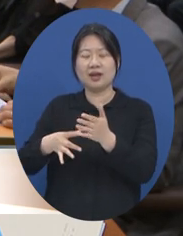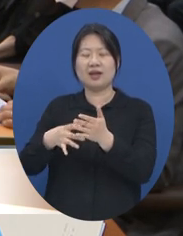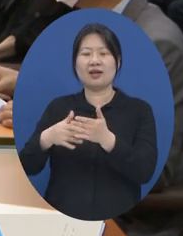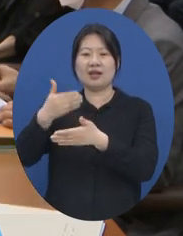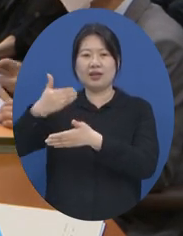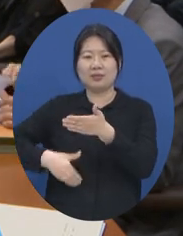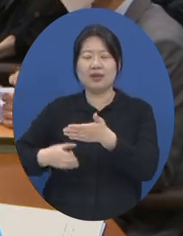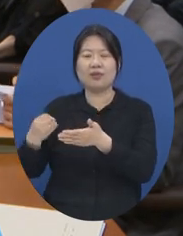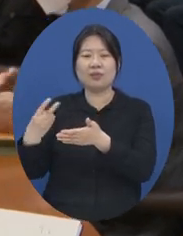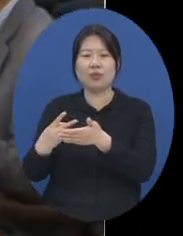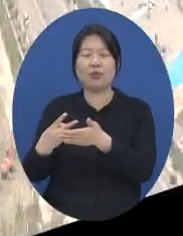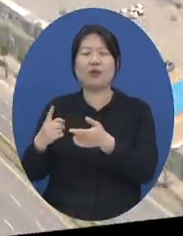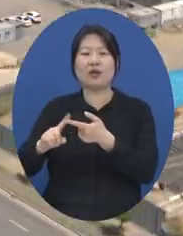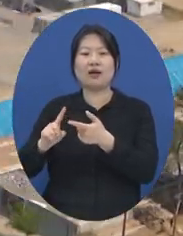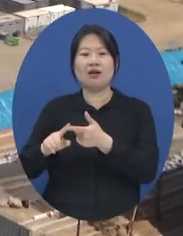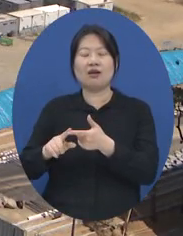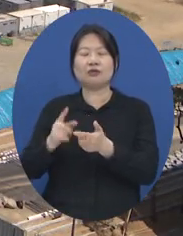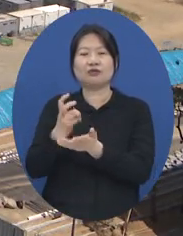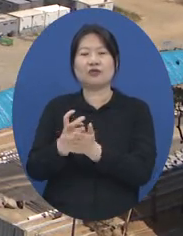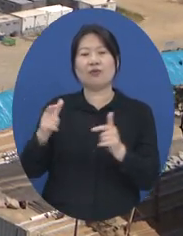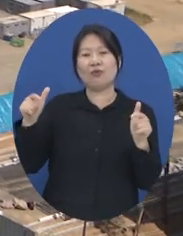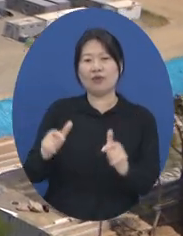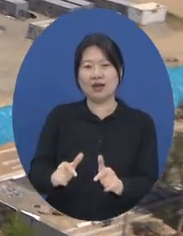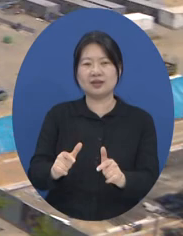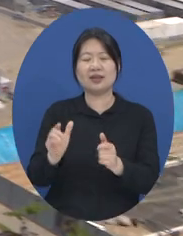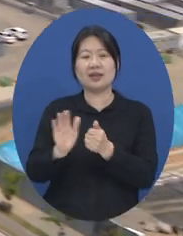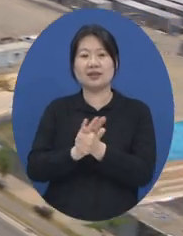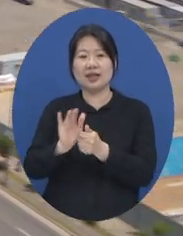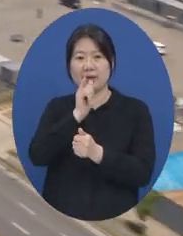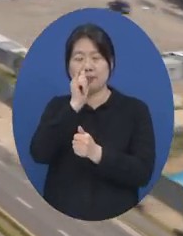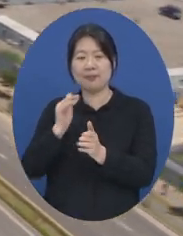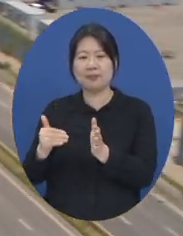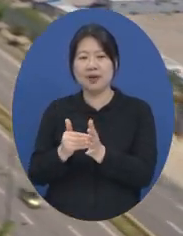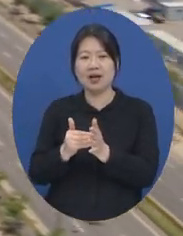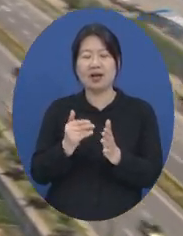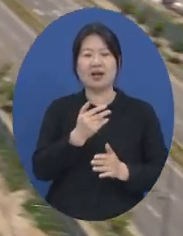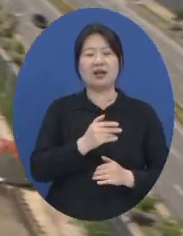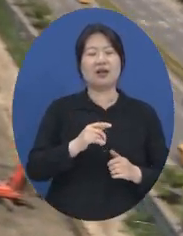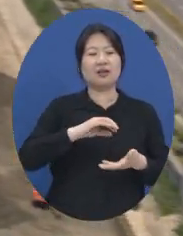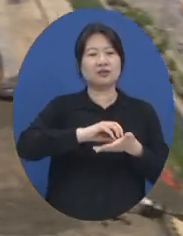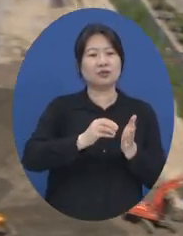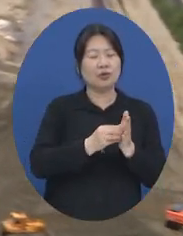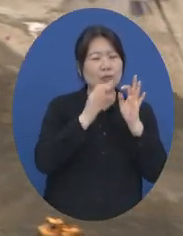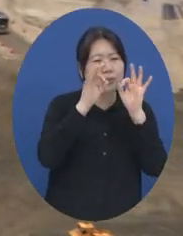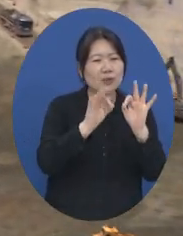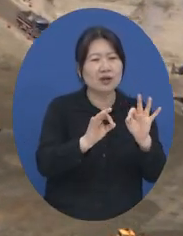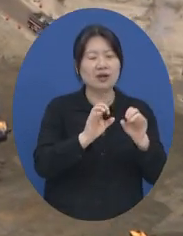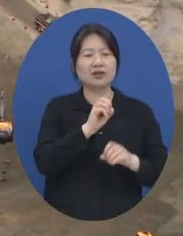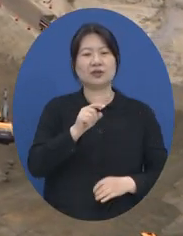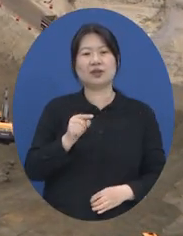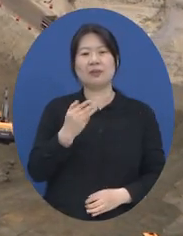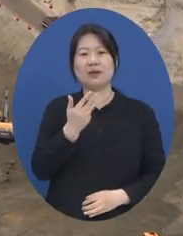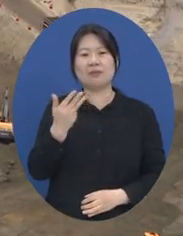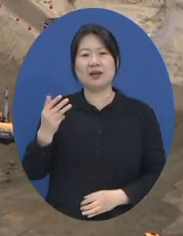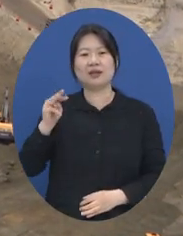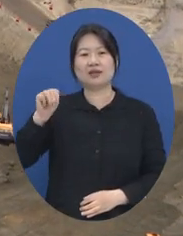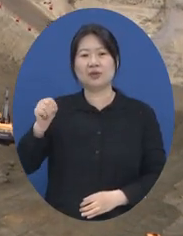완화 등의 혜택을 받게 됩니다. 시흥시 백오동 일원인 백오지구의 규모는